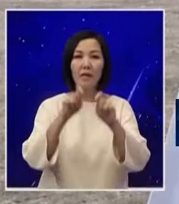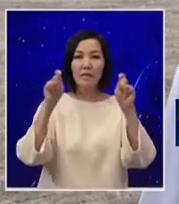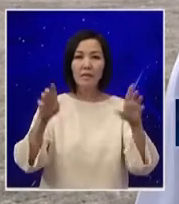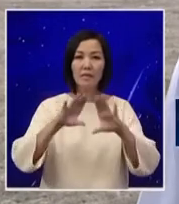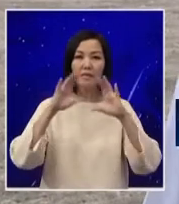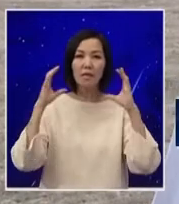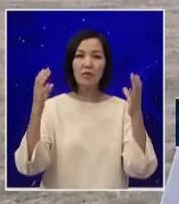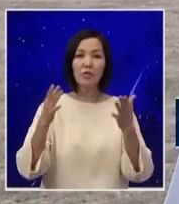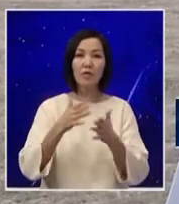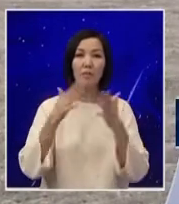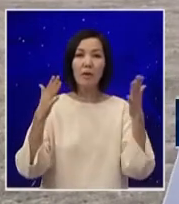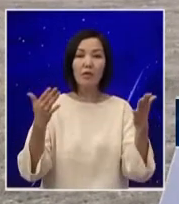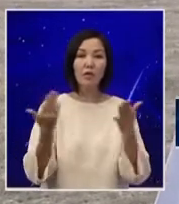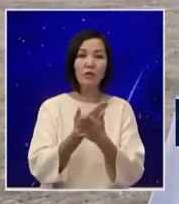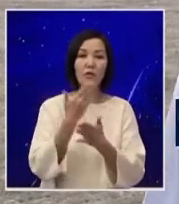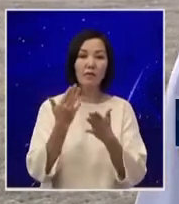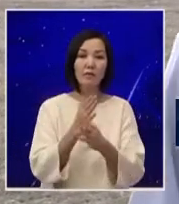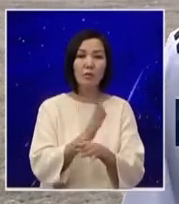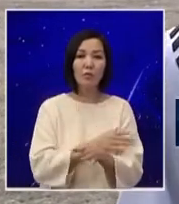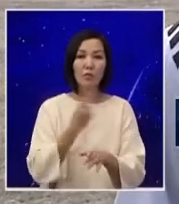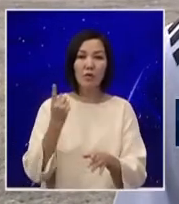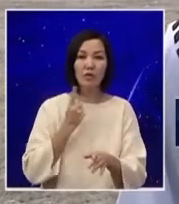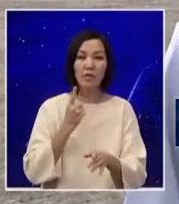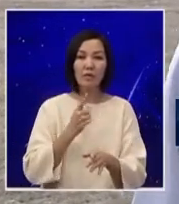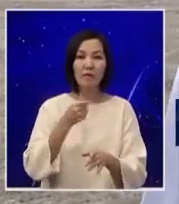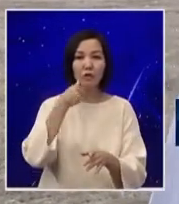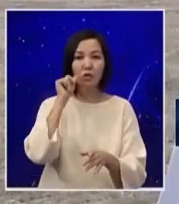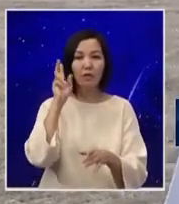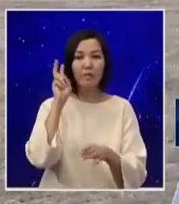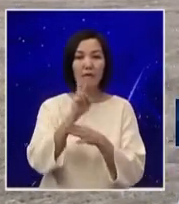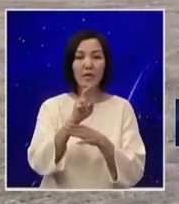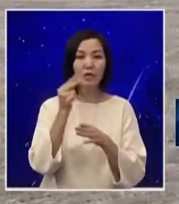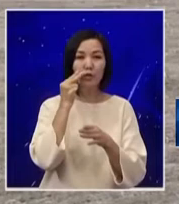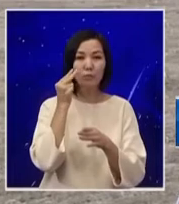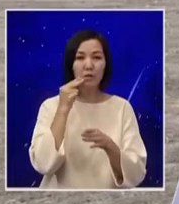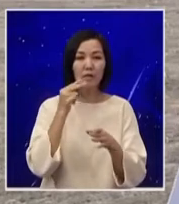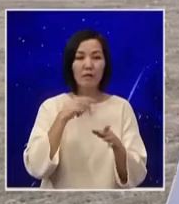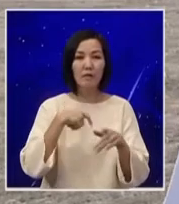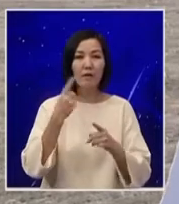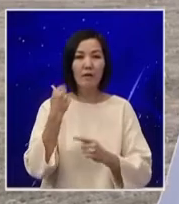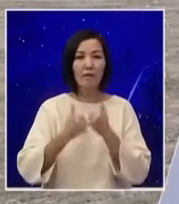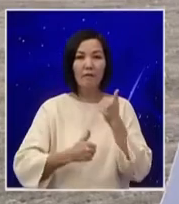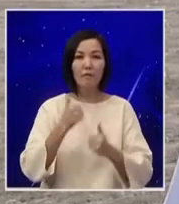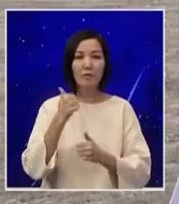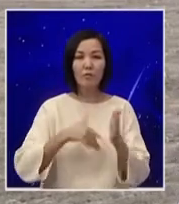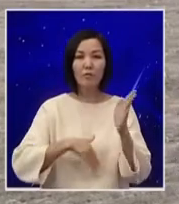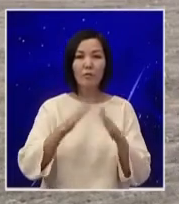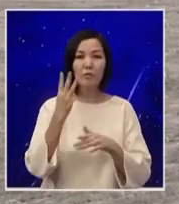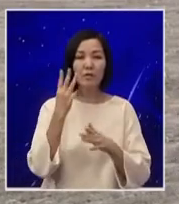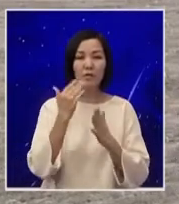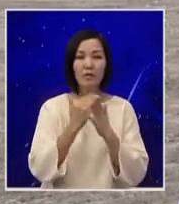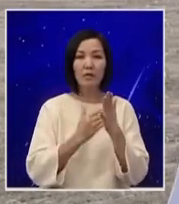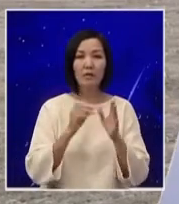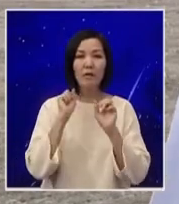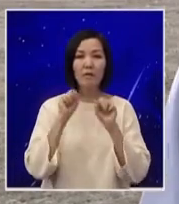для нас большое событие мы с нетерпением ждали его открытие вчера приехали шымкента с чемпионата по футболу были в тройке призёров теперь у нас есть возможность